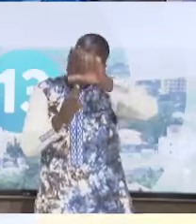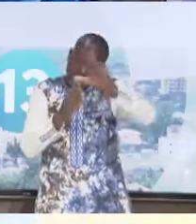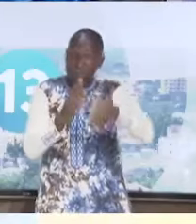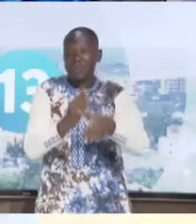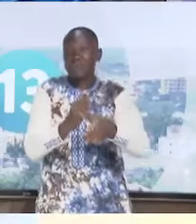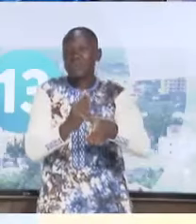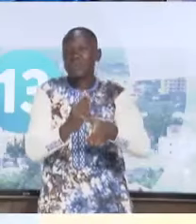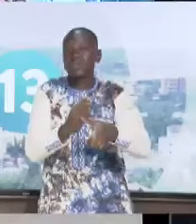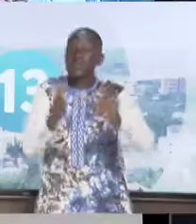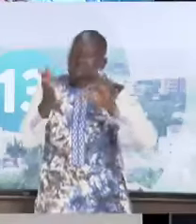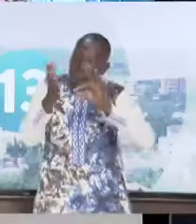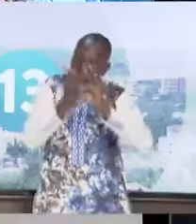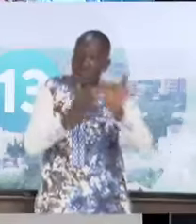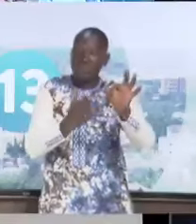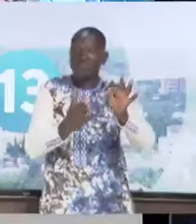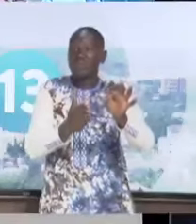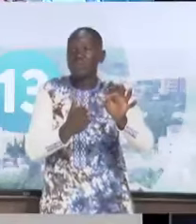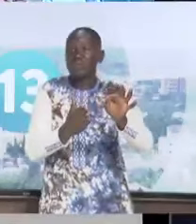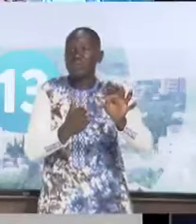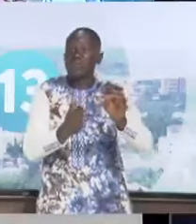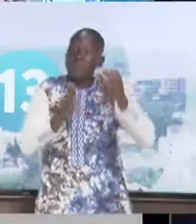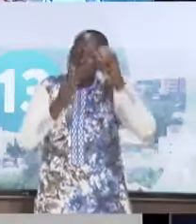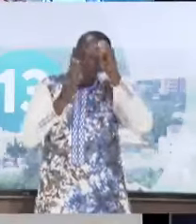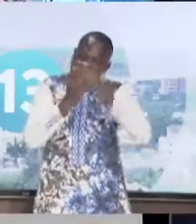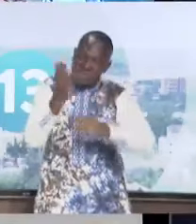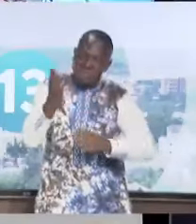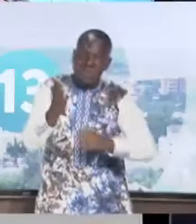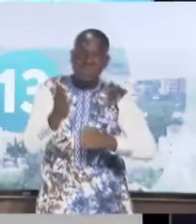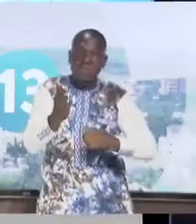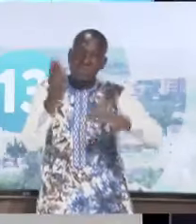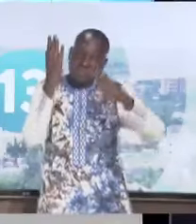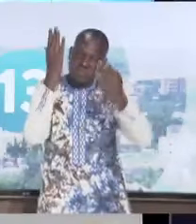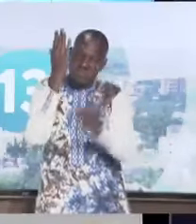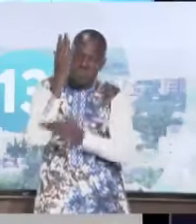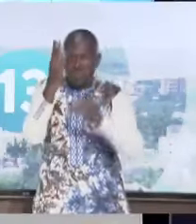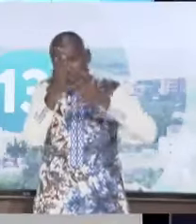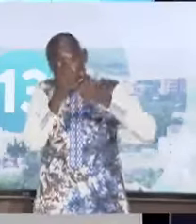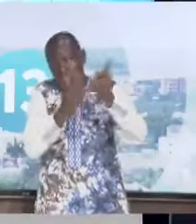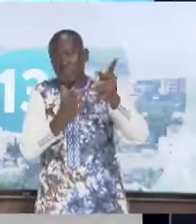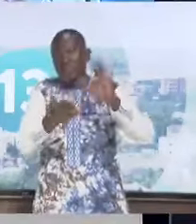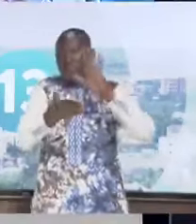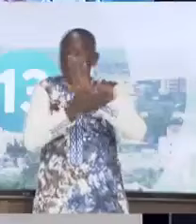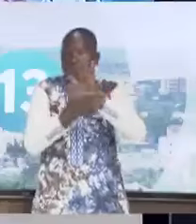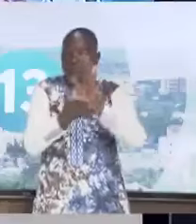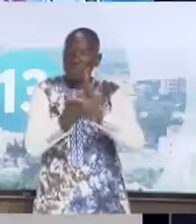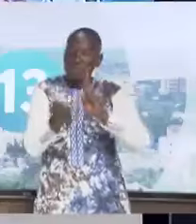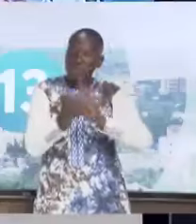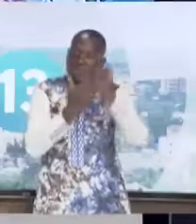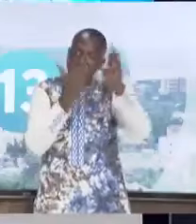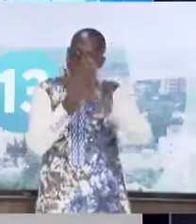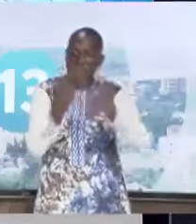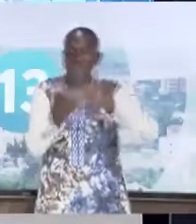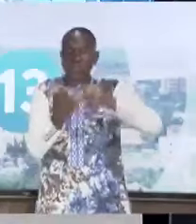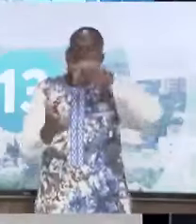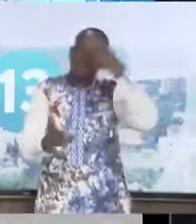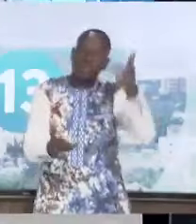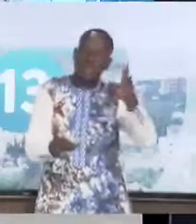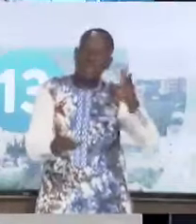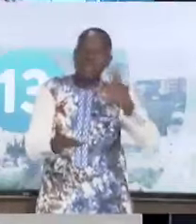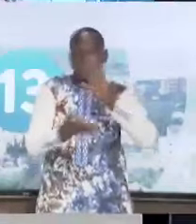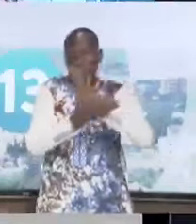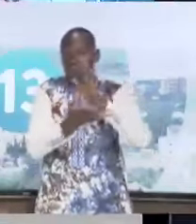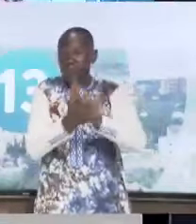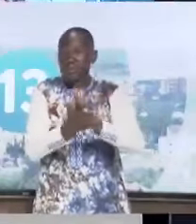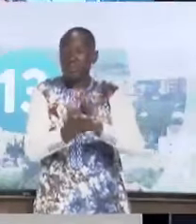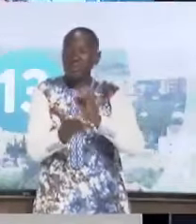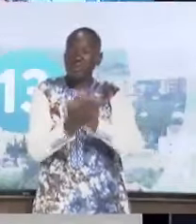cela et nous avons levé les pénalités sur un certain nombre de factures, notamment la facture de décembre 2023 et la facture de